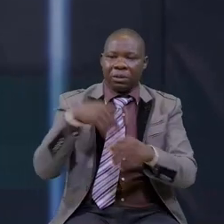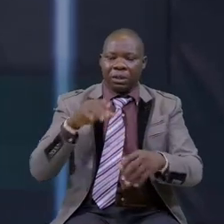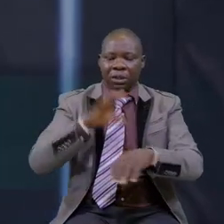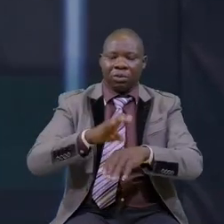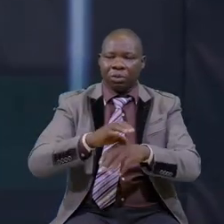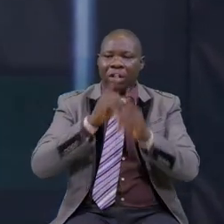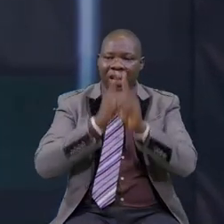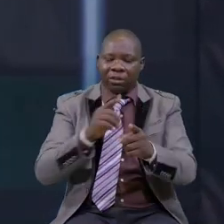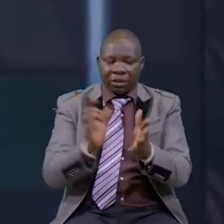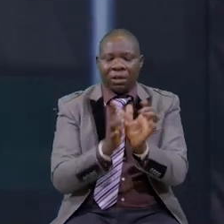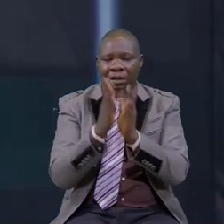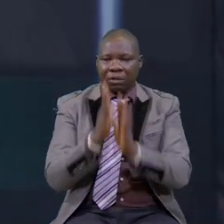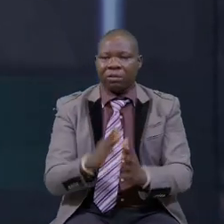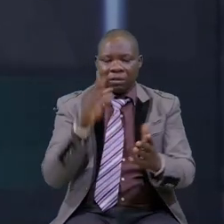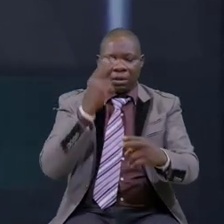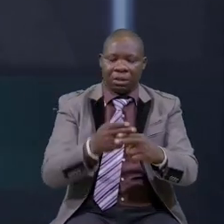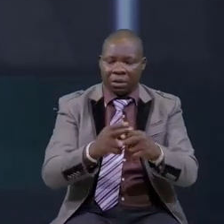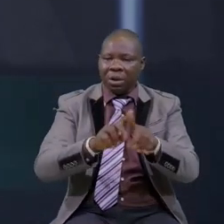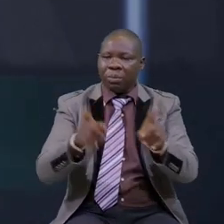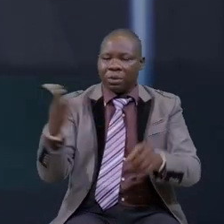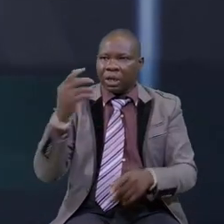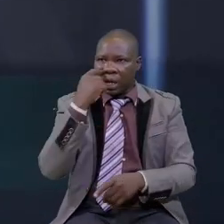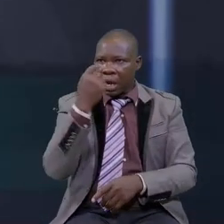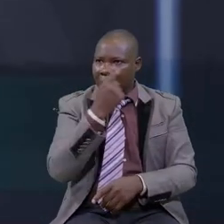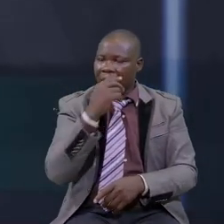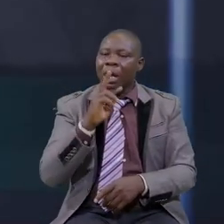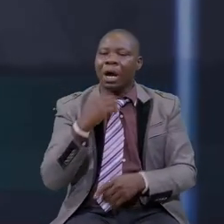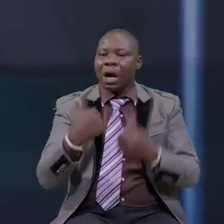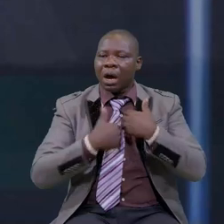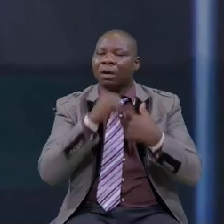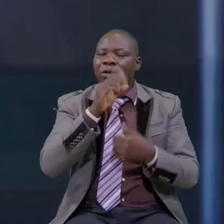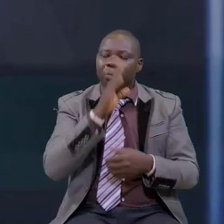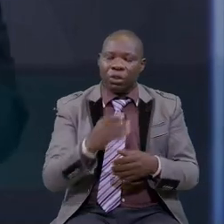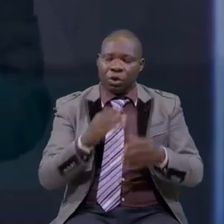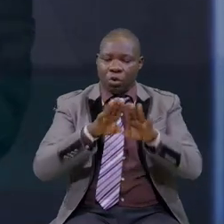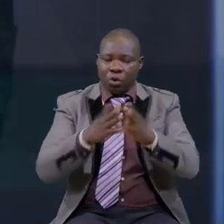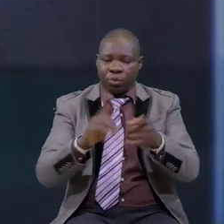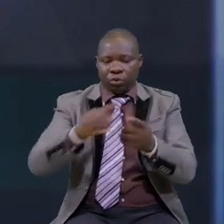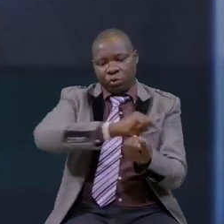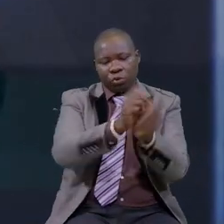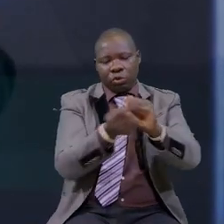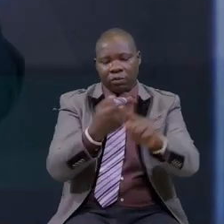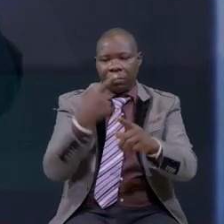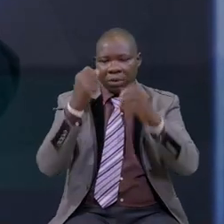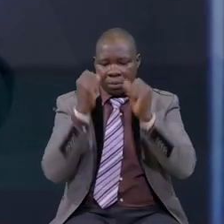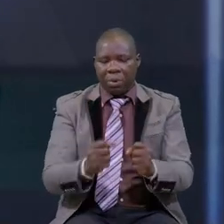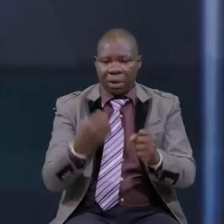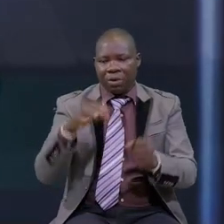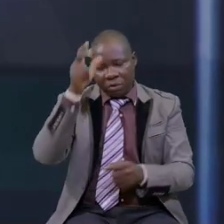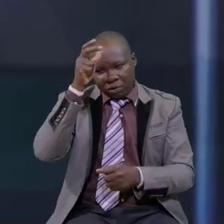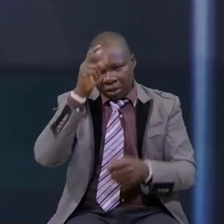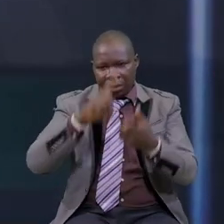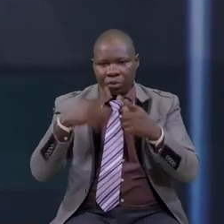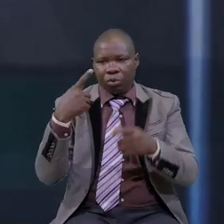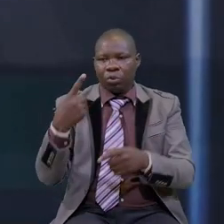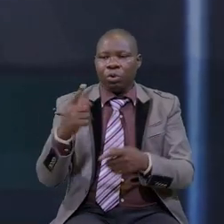noms chrétiens. Mais leurs yeux ne sont pas encore ouverts pour se détourner des puissants, de la puissance de